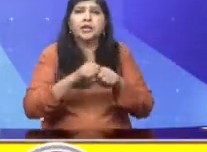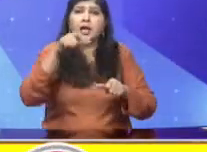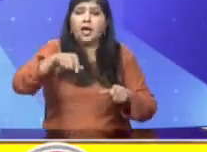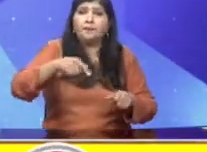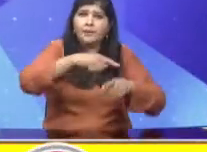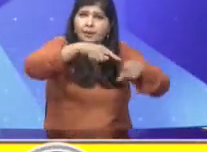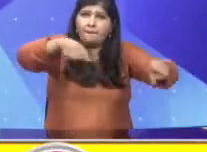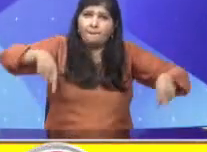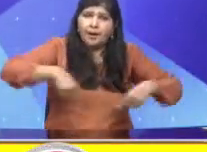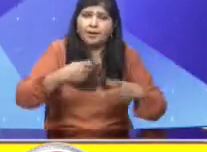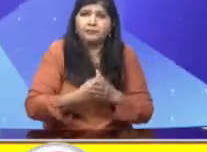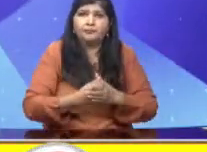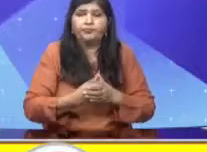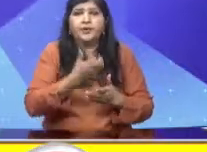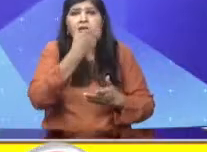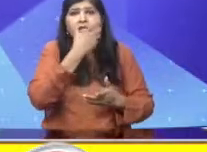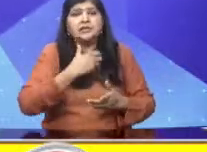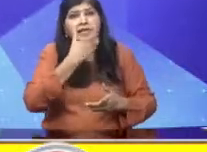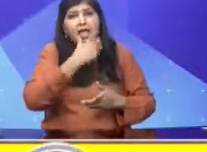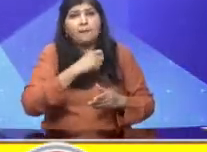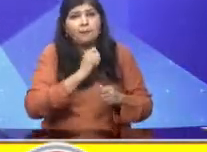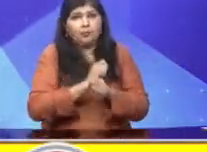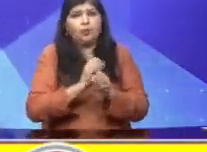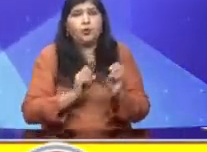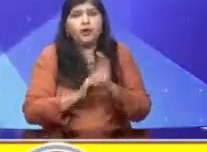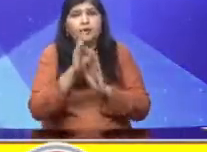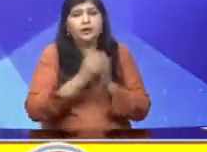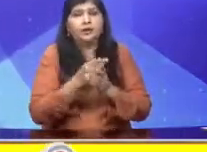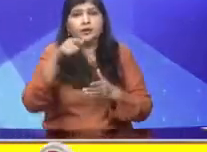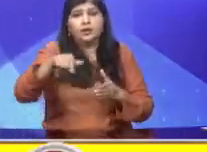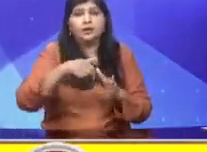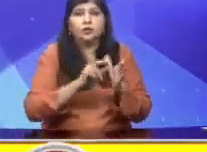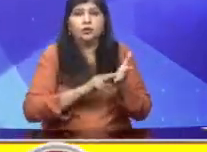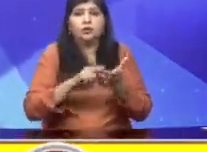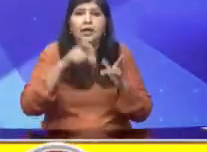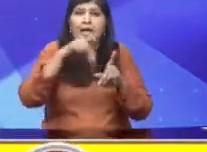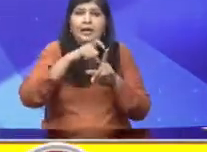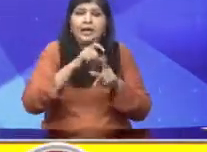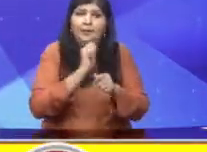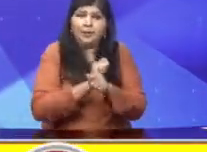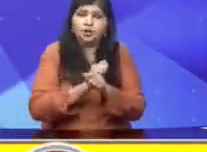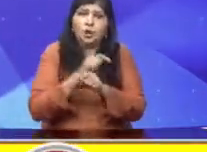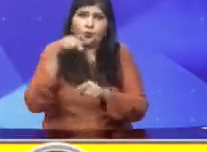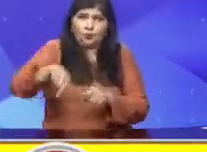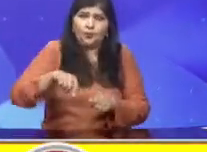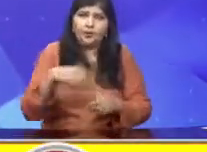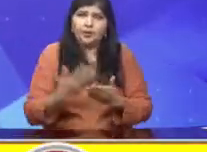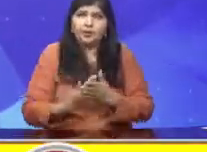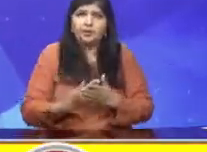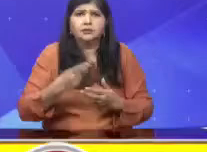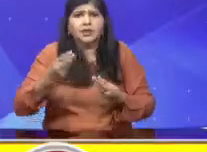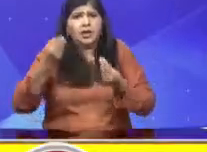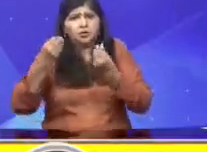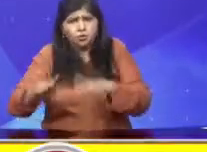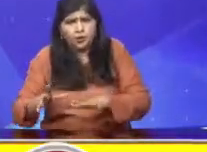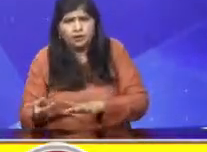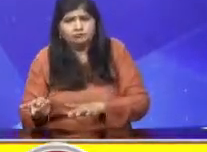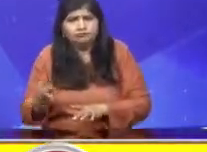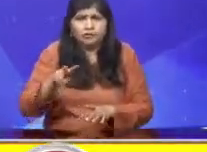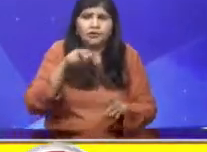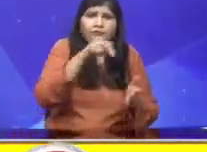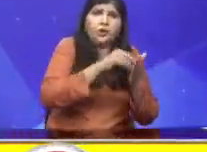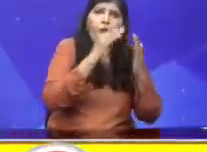अपने बागान में सेव का उत्पादन किया है। अवुंगश्री दिल्ली में जॉब करती थी। ये छोड़कर